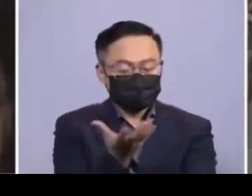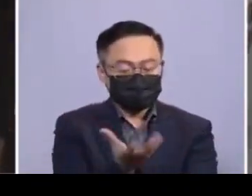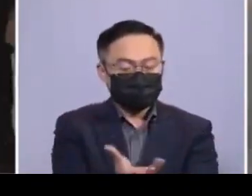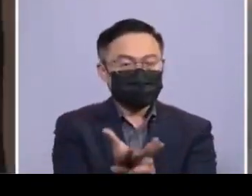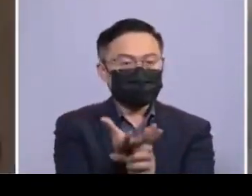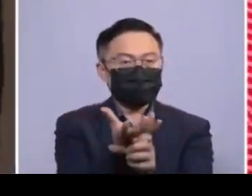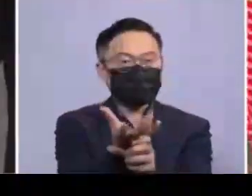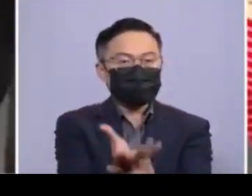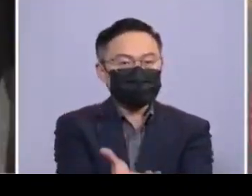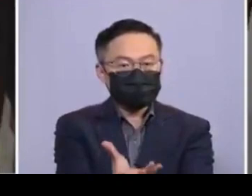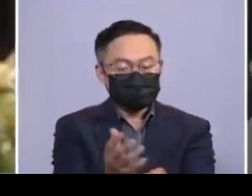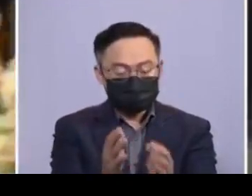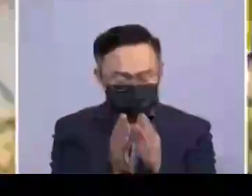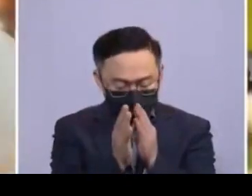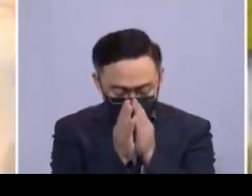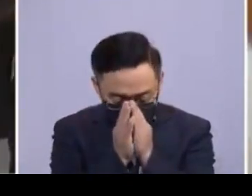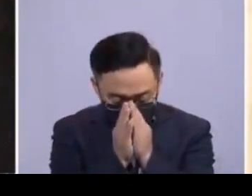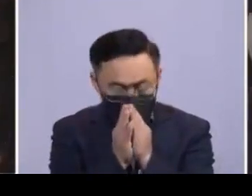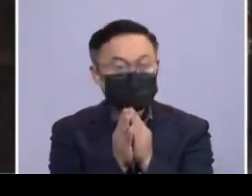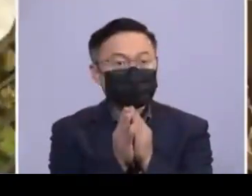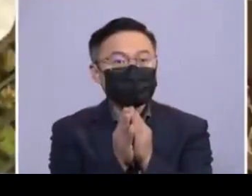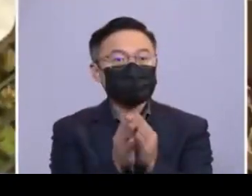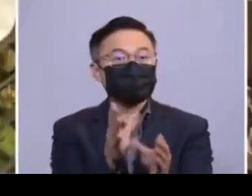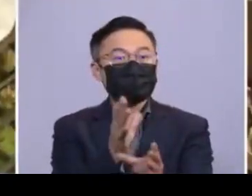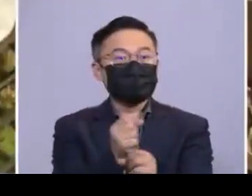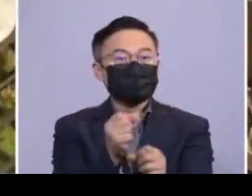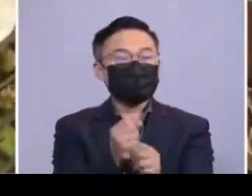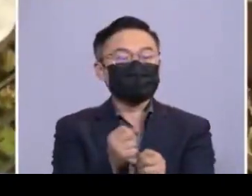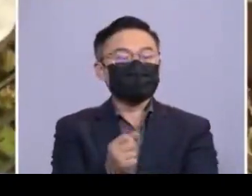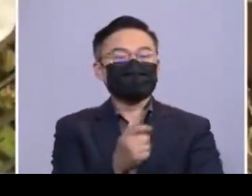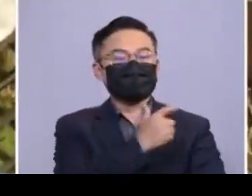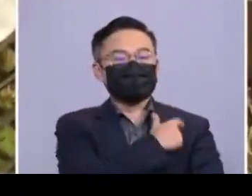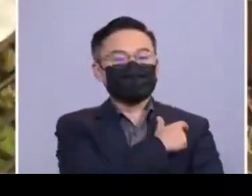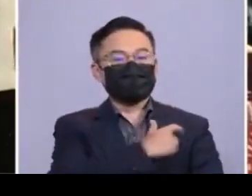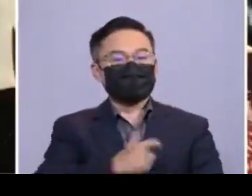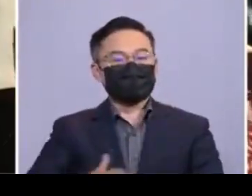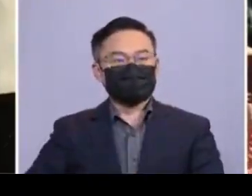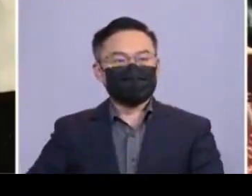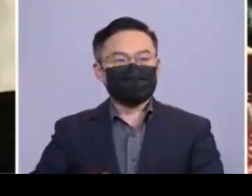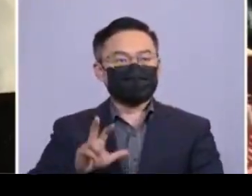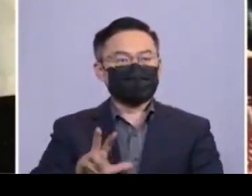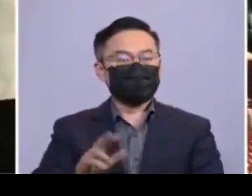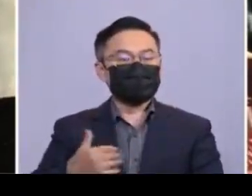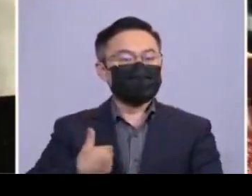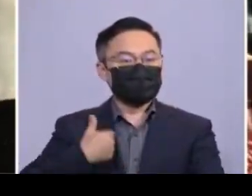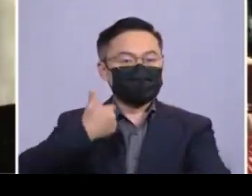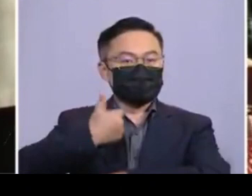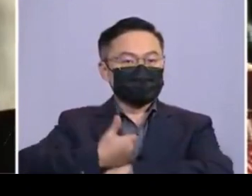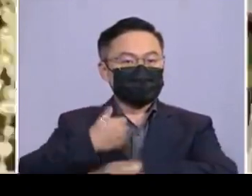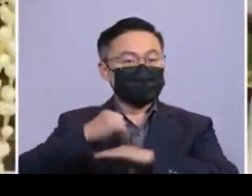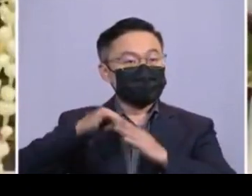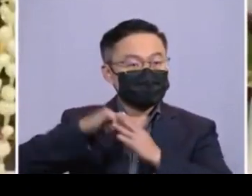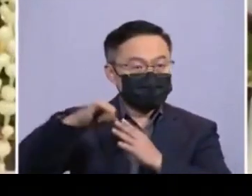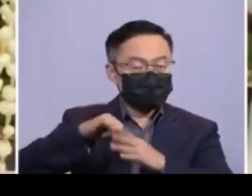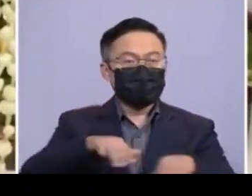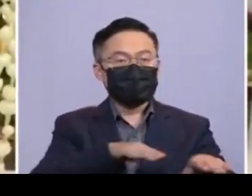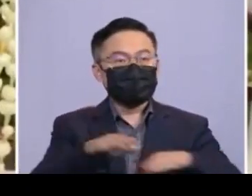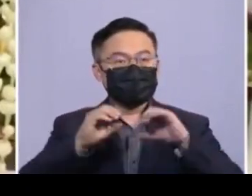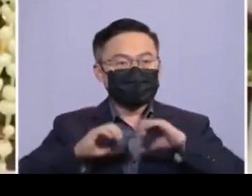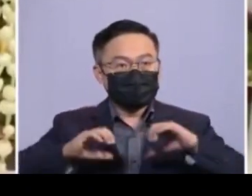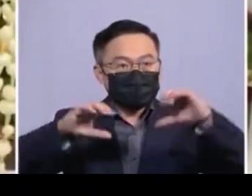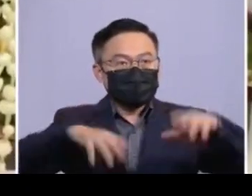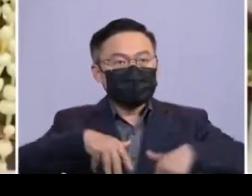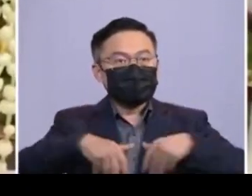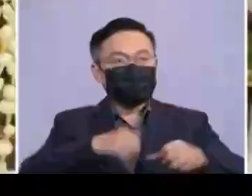ท่าแพมายังอนุสาวรีย์สามกษัตริย์โดยนายประจญประพนธ์ผู้ว่าราชการจังหวัดเชียงใหม่ได้นำข้าราชการและชาวเชียงใหม่ทำพิธีถวาย